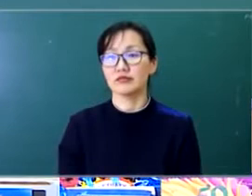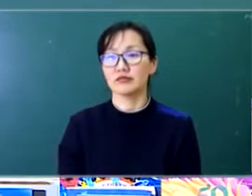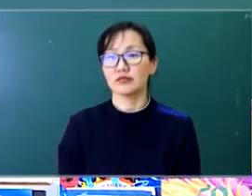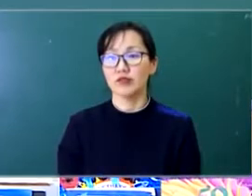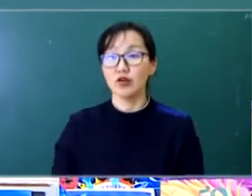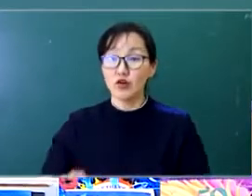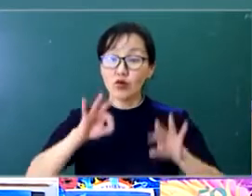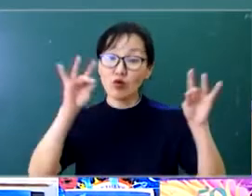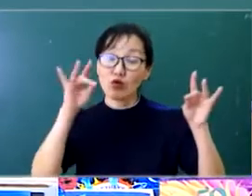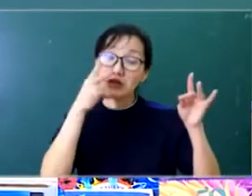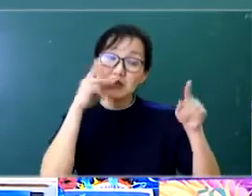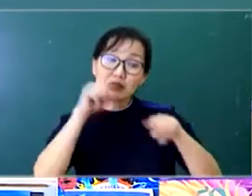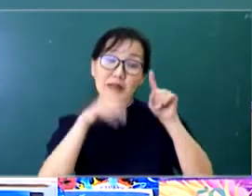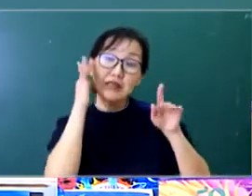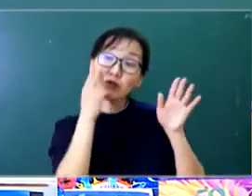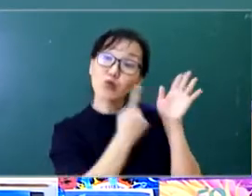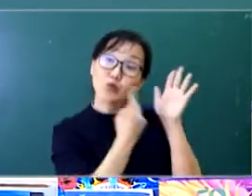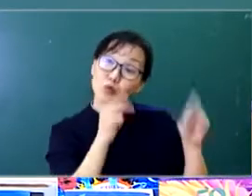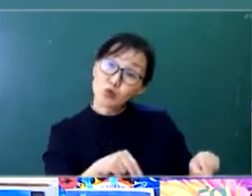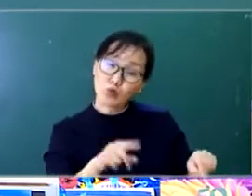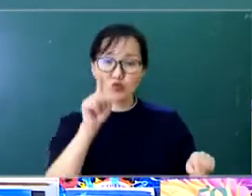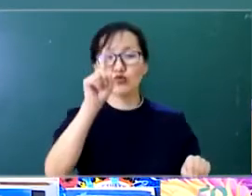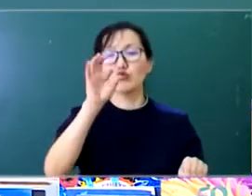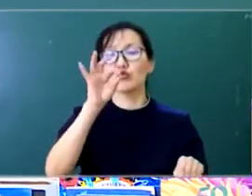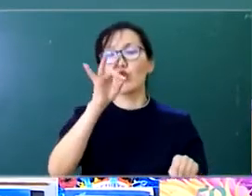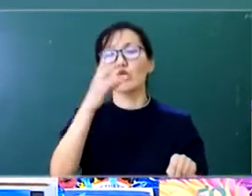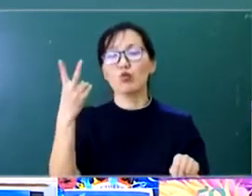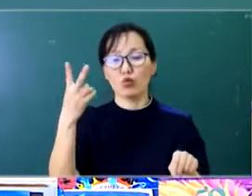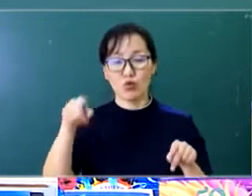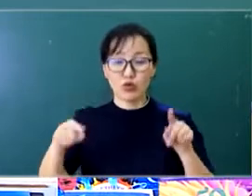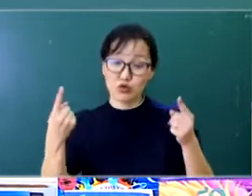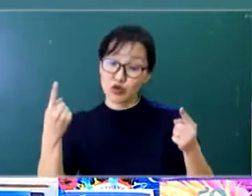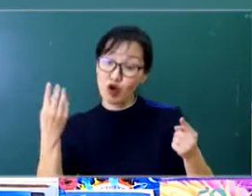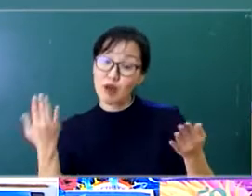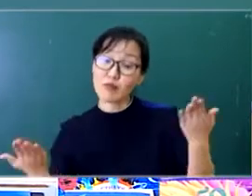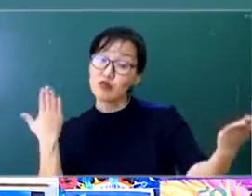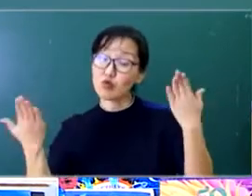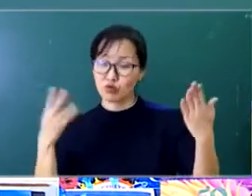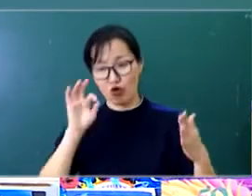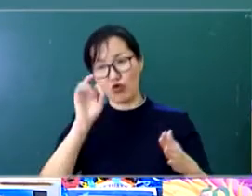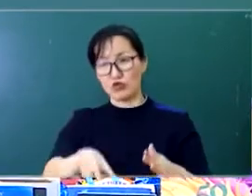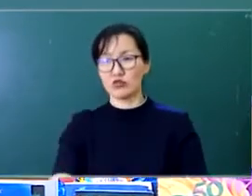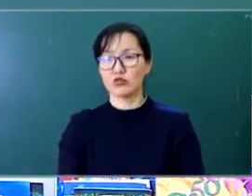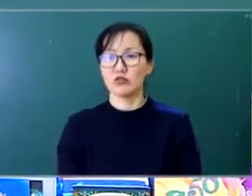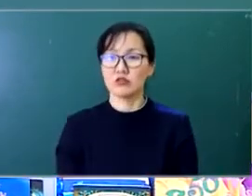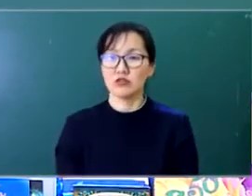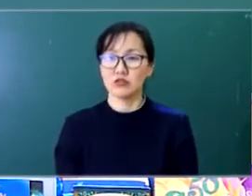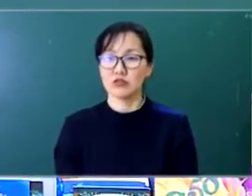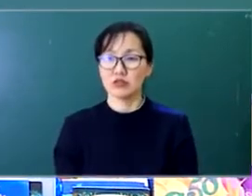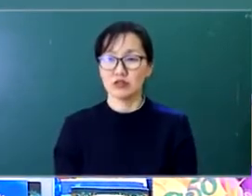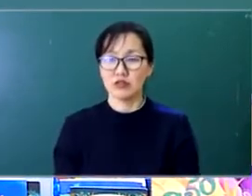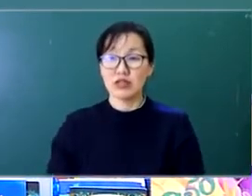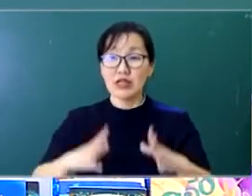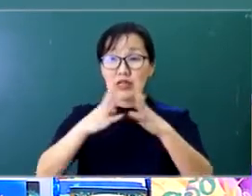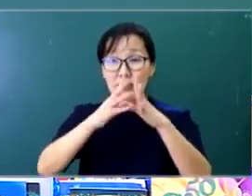За тэгвэл өөрөөр энийг зөрүүгээр нь тооцож үзье. Бид нар 10-ын бутархаг нэмэг хасах үйлдлийг